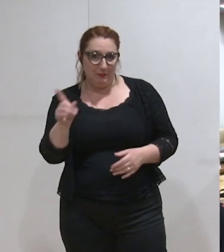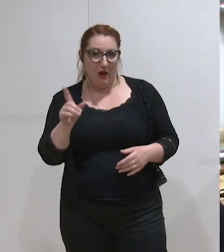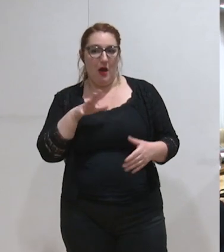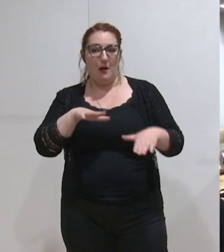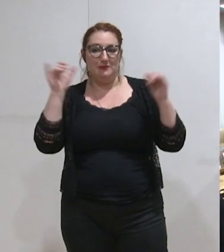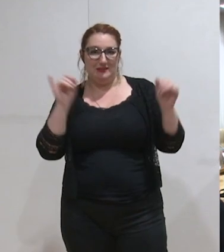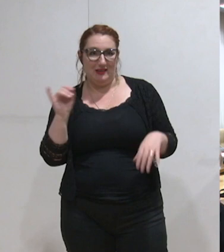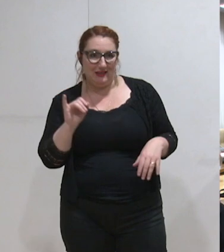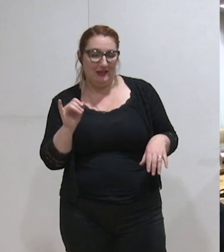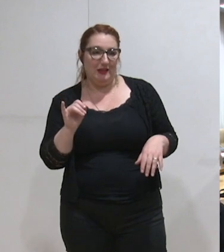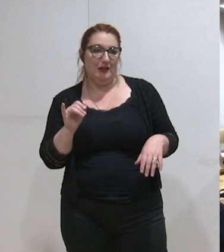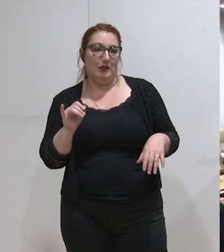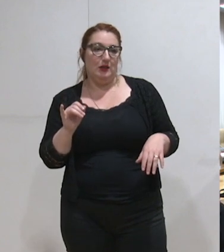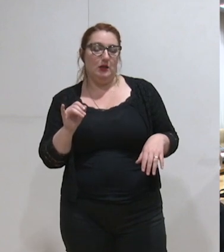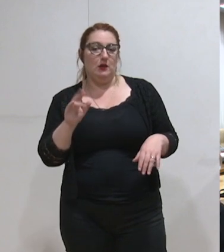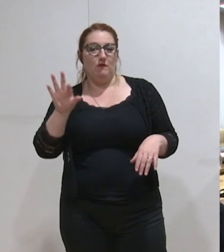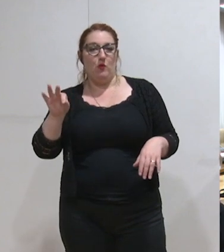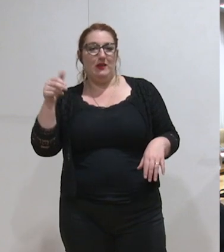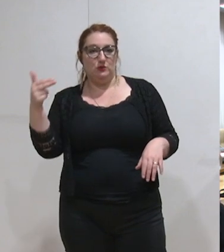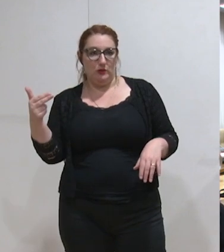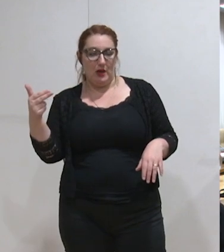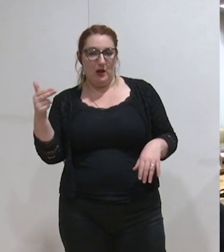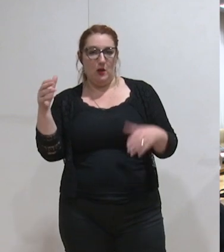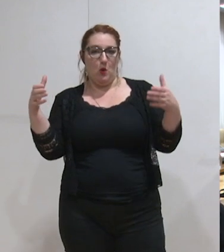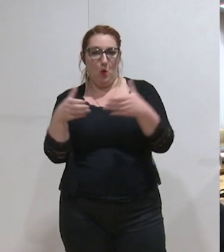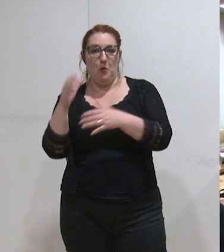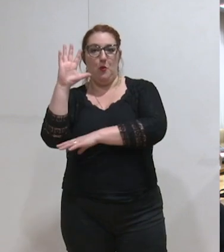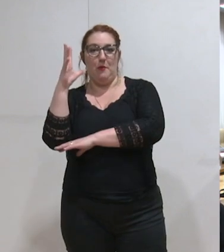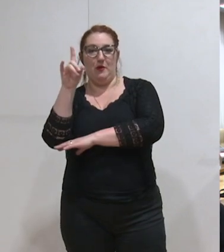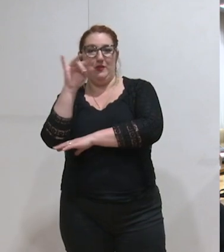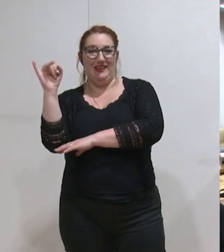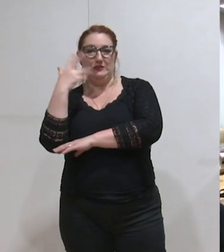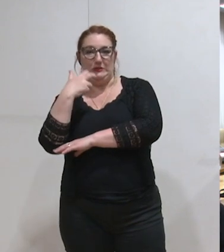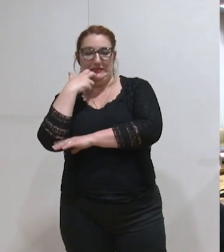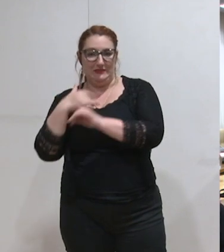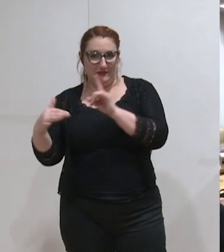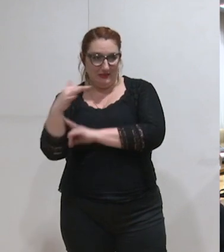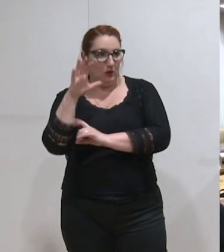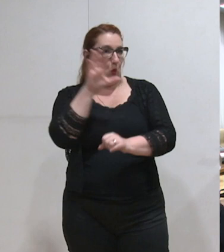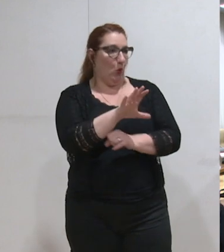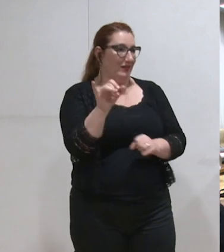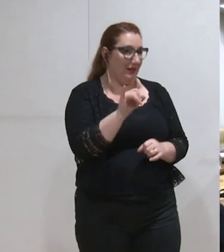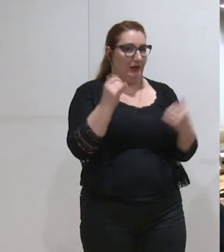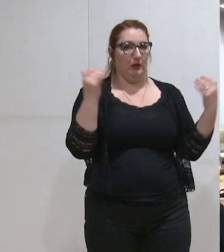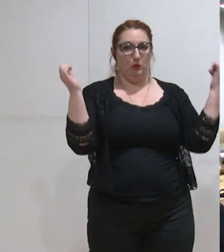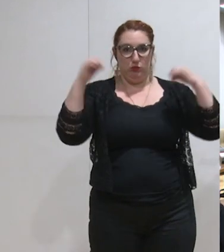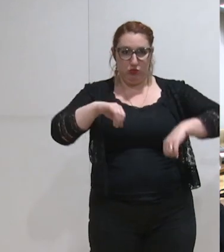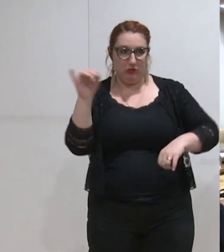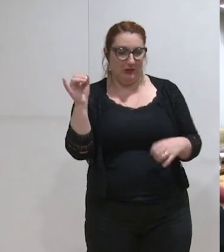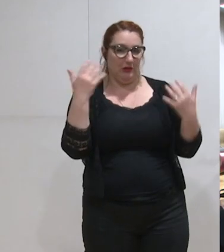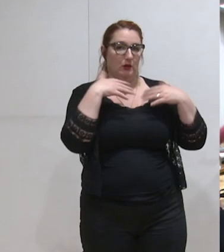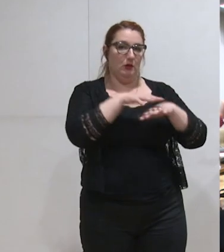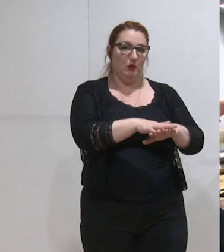qui s'abstient Front national groupe umpudi société civile qui est contre qui est